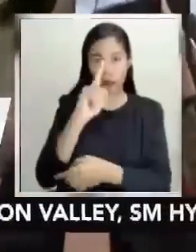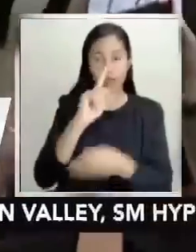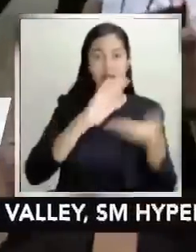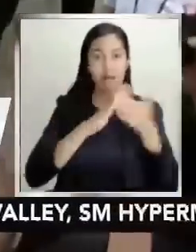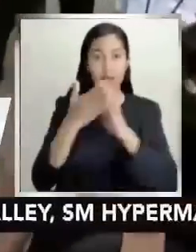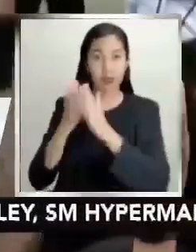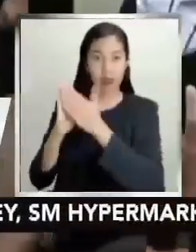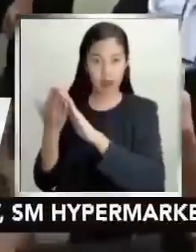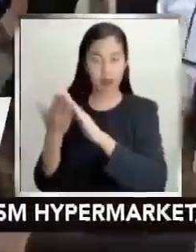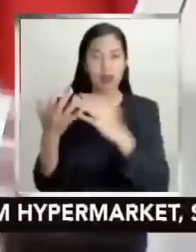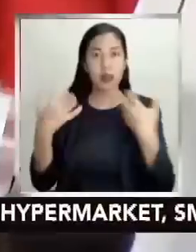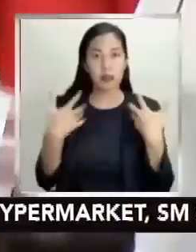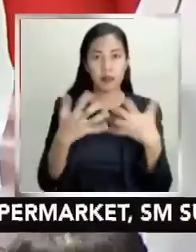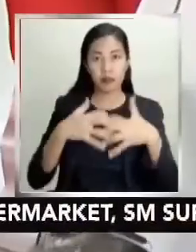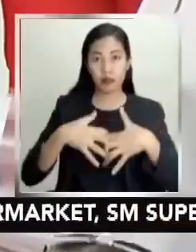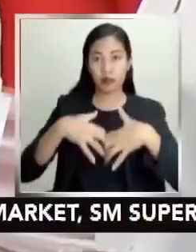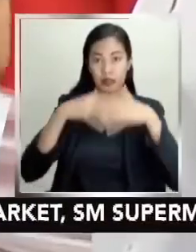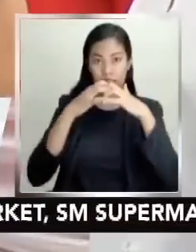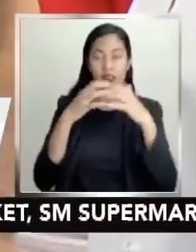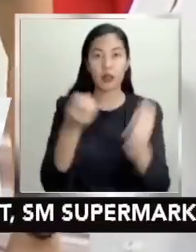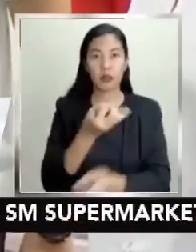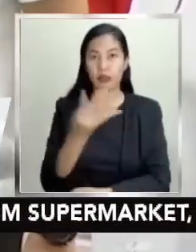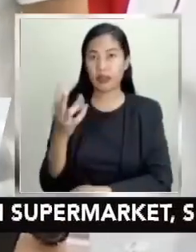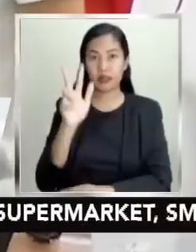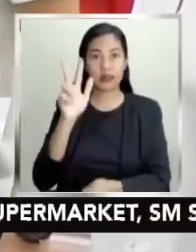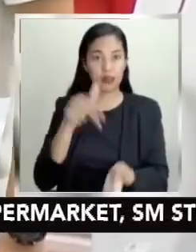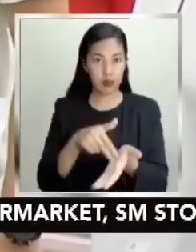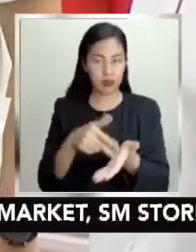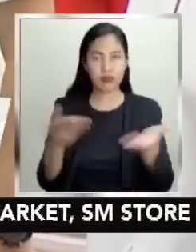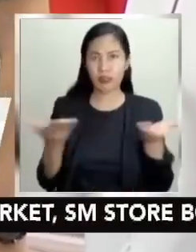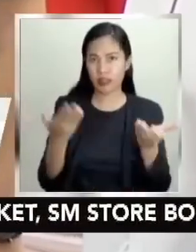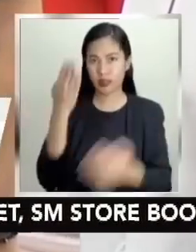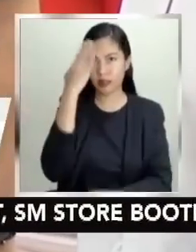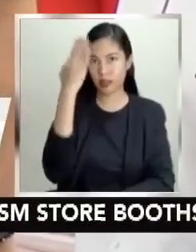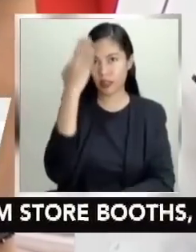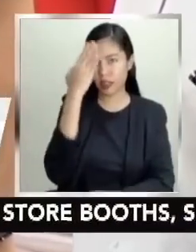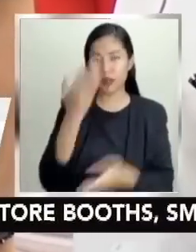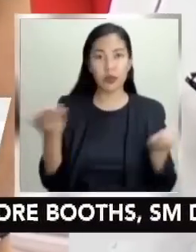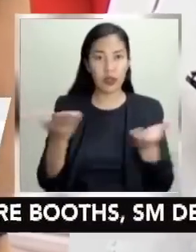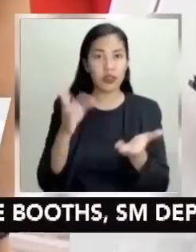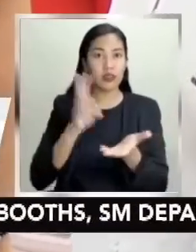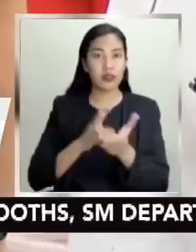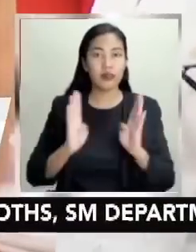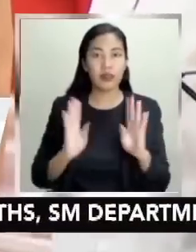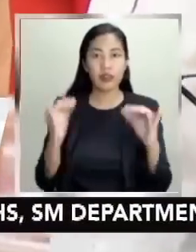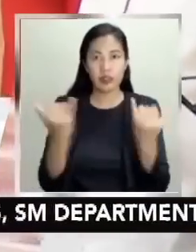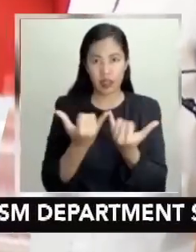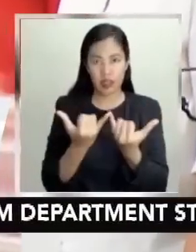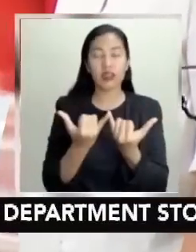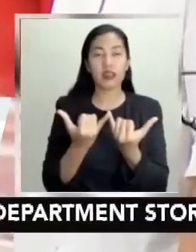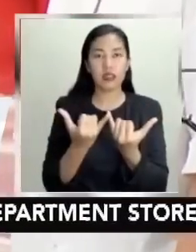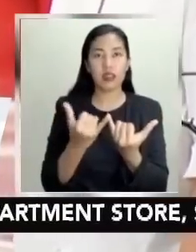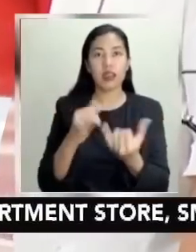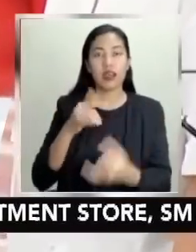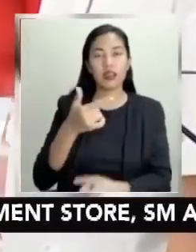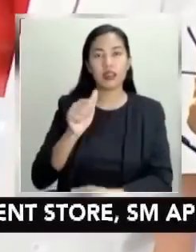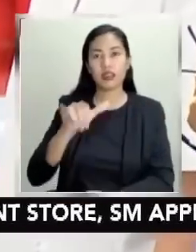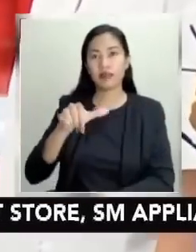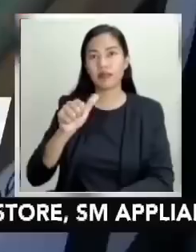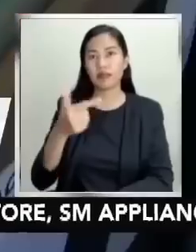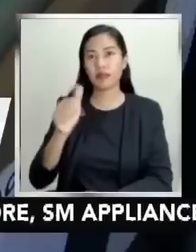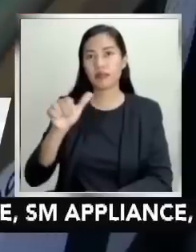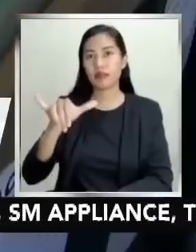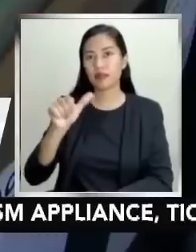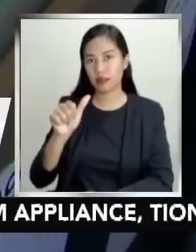Bulacan. Halos 2,000 sa mga ito ay sa barangay Gaya-Gaya sa San Jose del Monte. Ayon sa Department of Human Settlements and